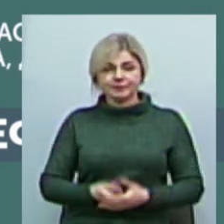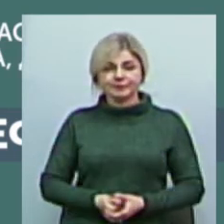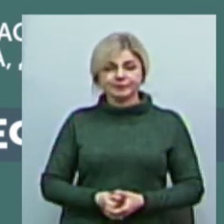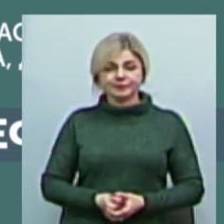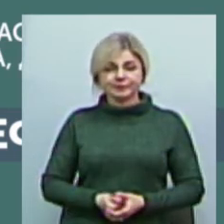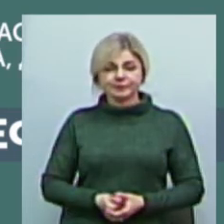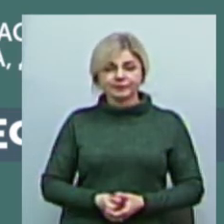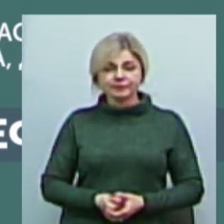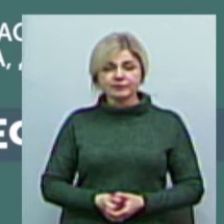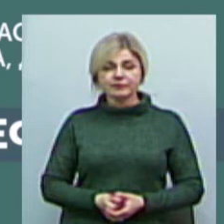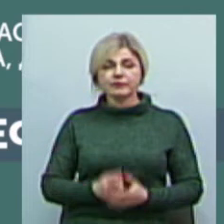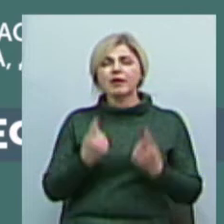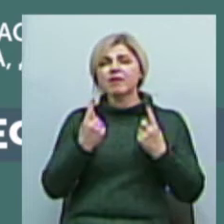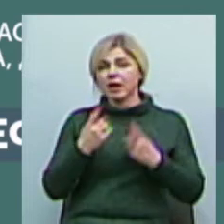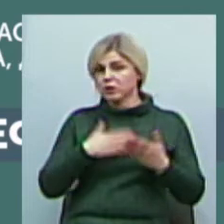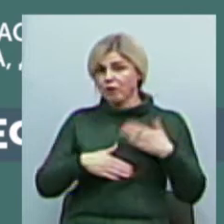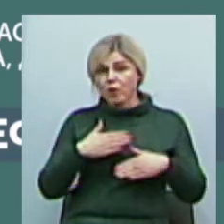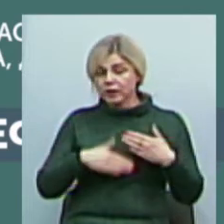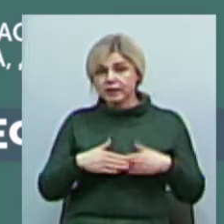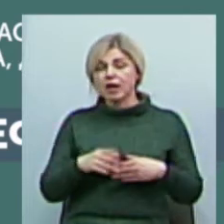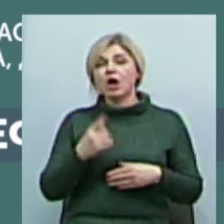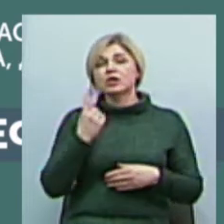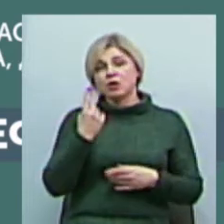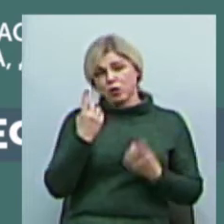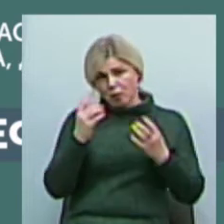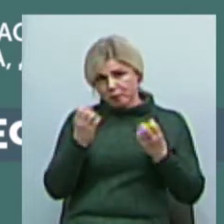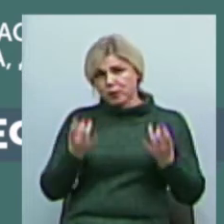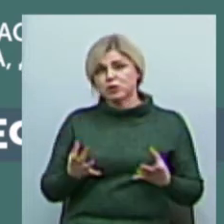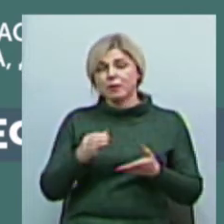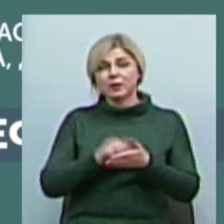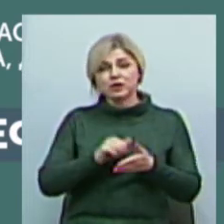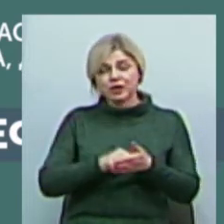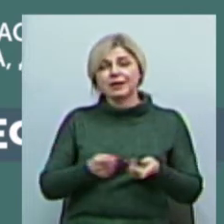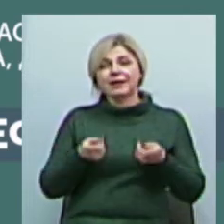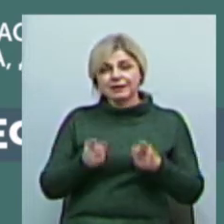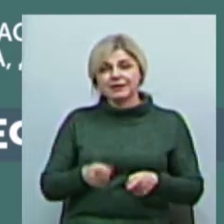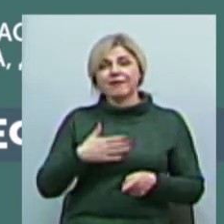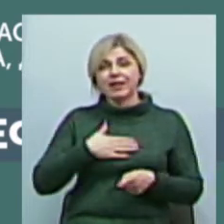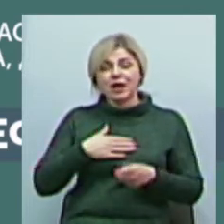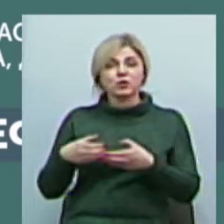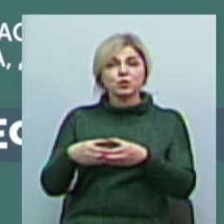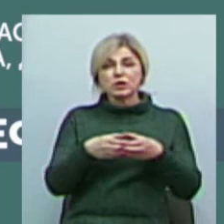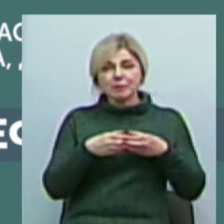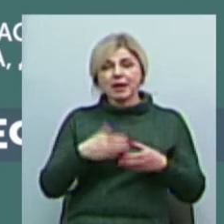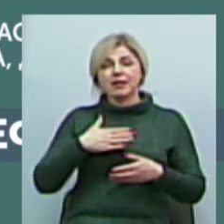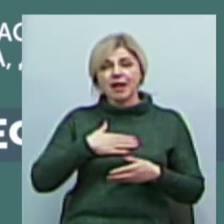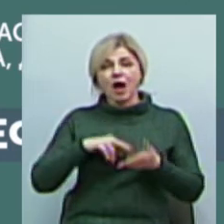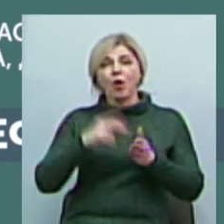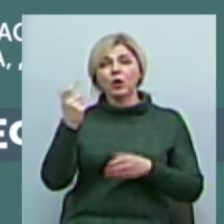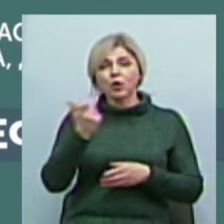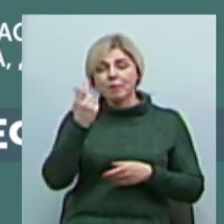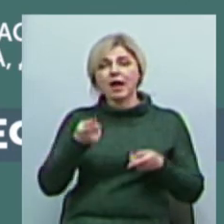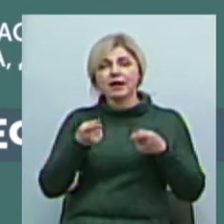цю пропозицію із великим задоволенням з однієї простої причини. Дійсно, нашому суспільству, нашій економіці